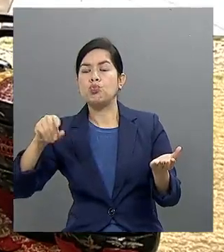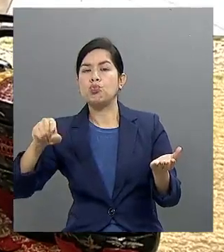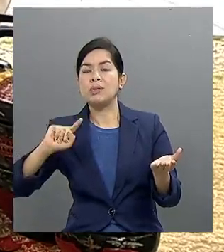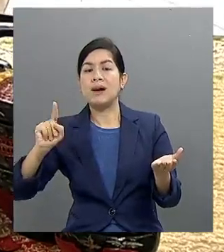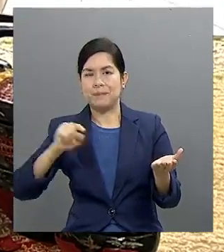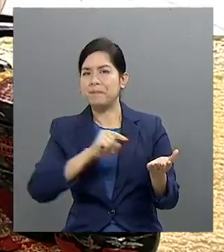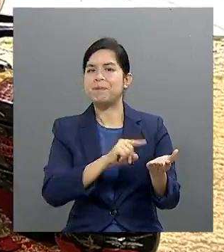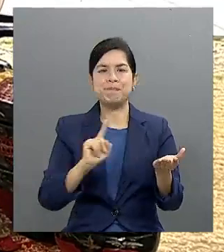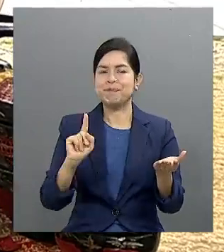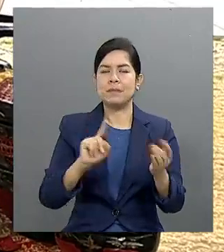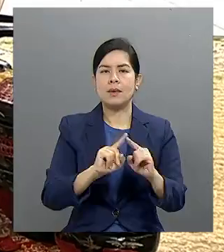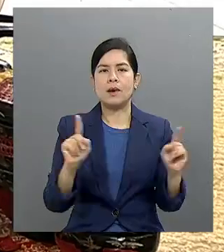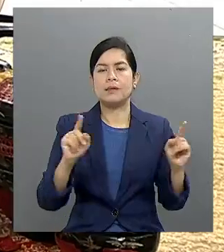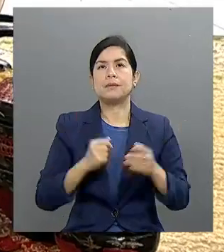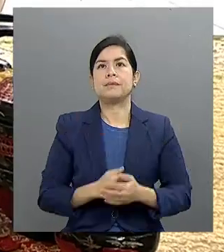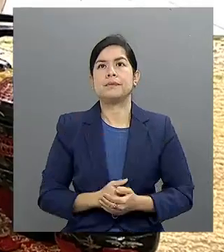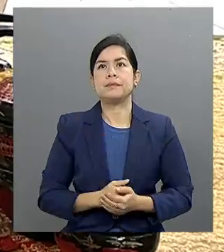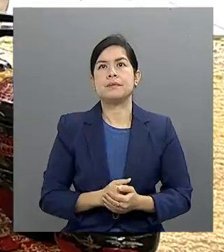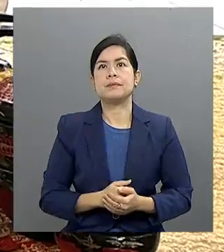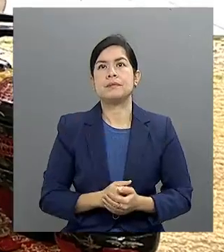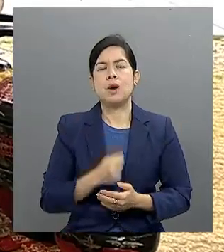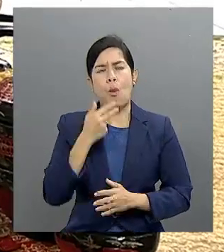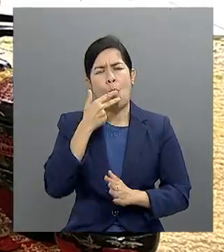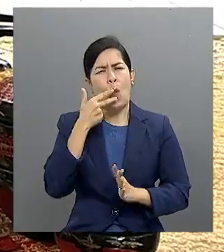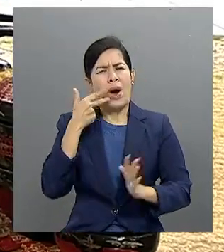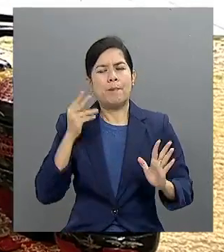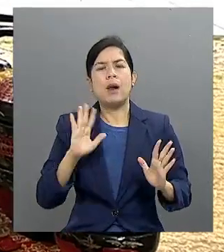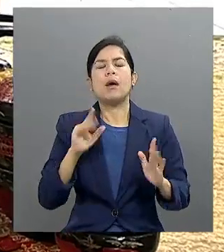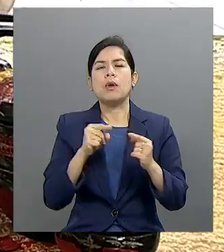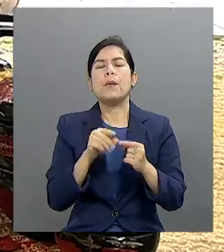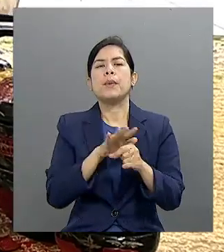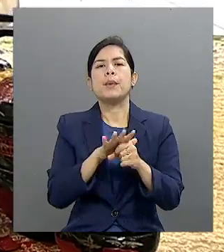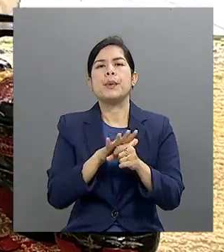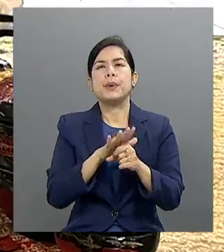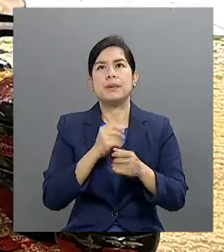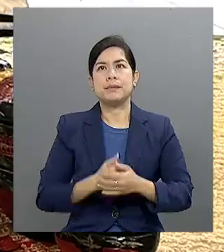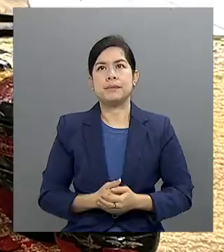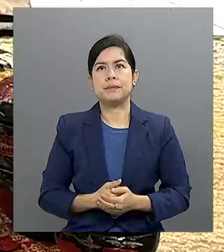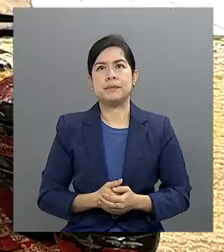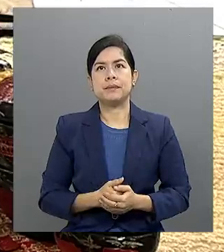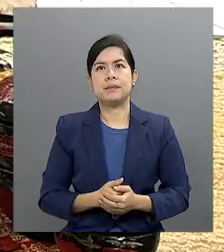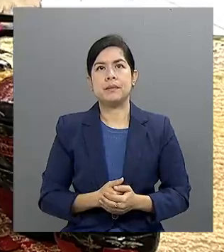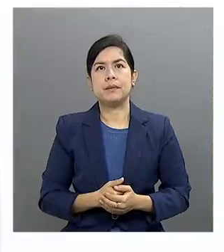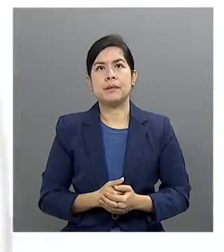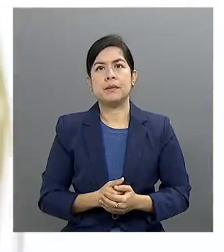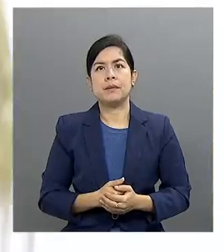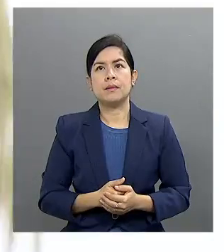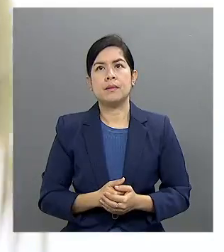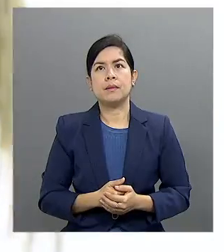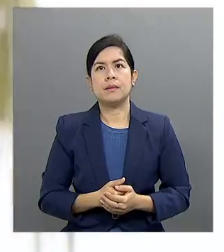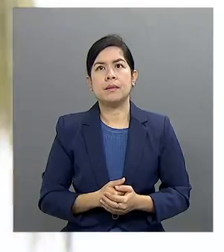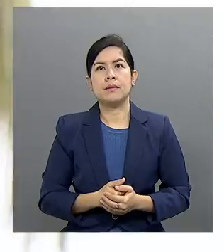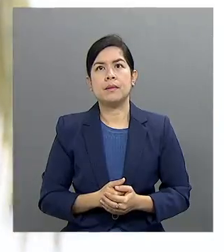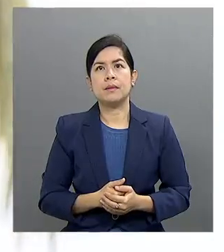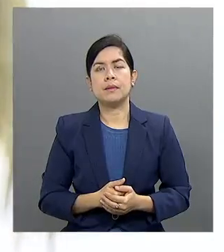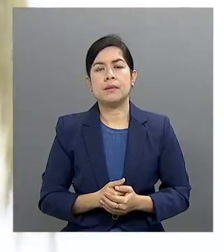ฮะแล้วก็จะไม่ได้แบบหวานมากอะไรอย่างเงี้ยค่ะ จัดมา3กล่อง ทีนี้ถามถึงเรื่องการซื้อของหน่อยเดี๋ยวนี้ต้องเป